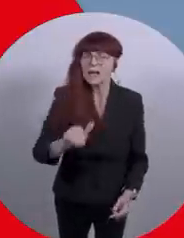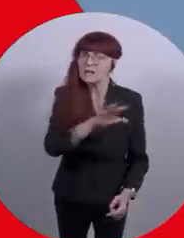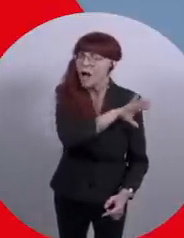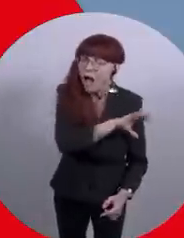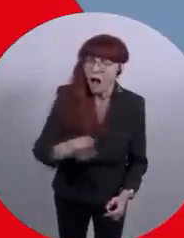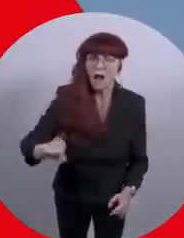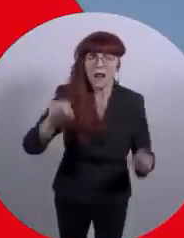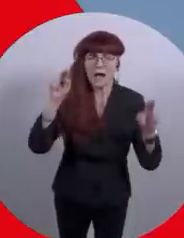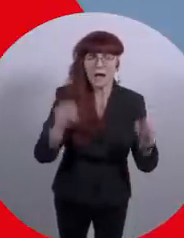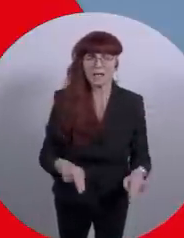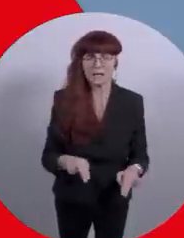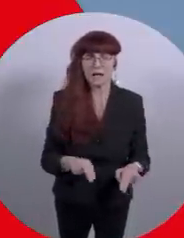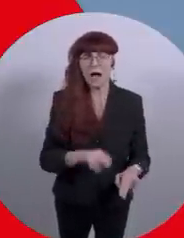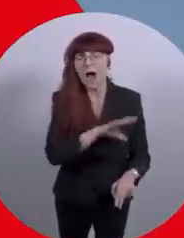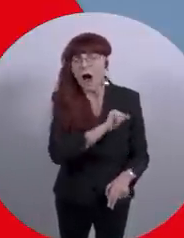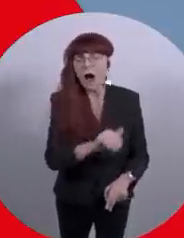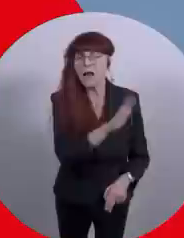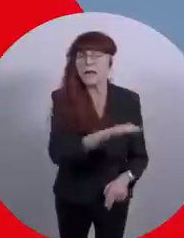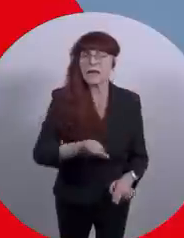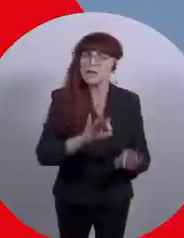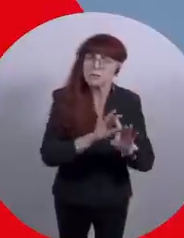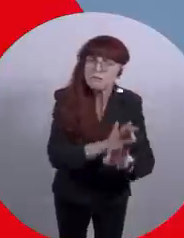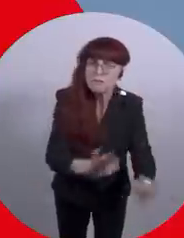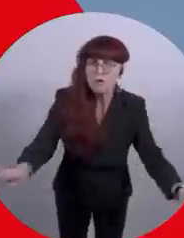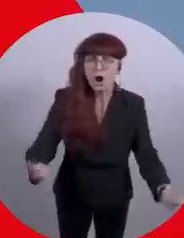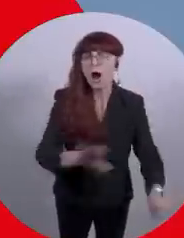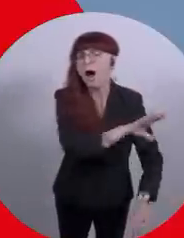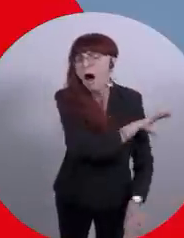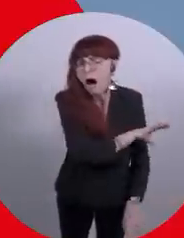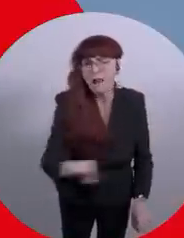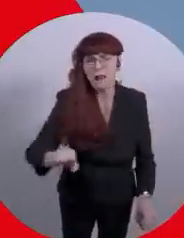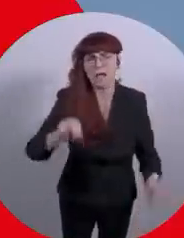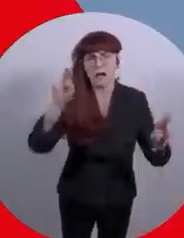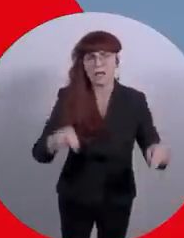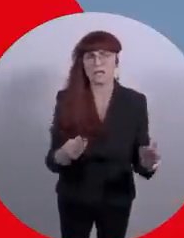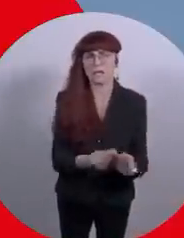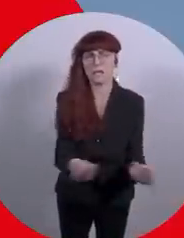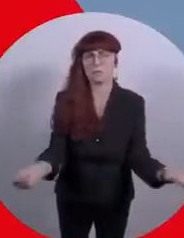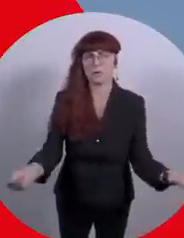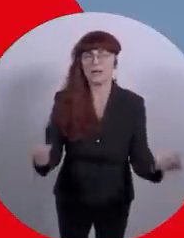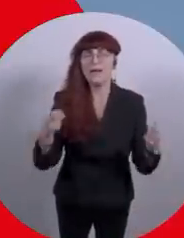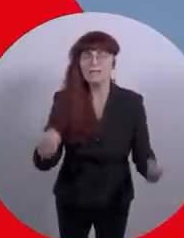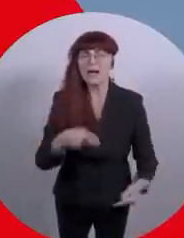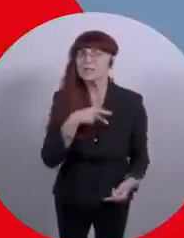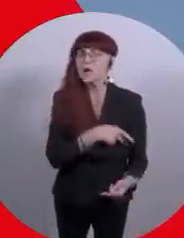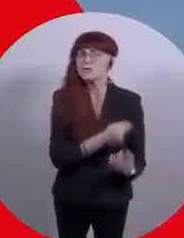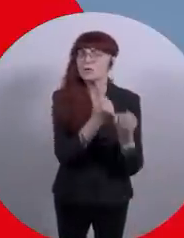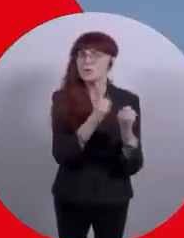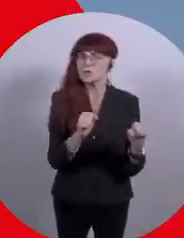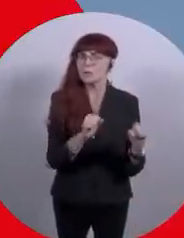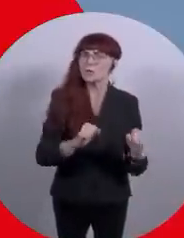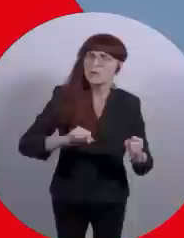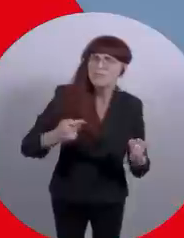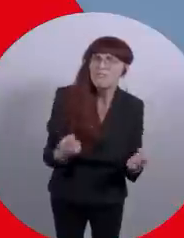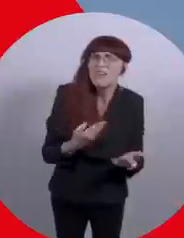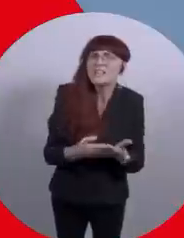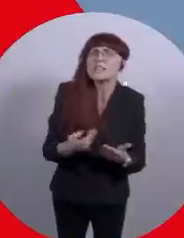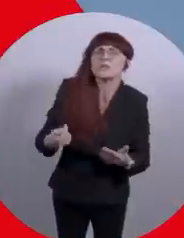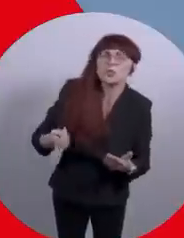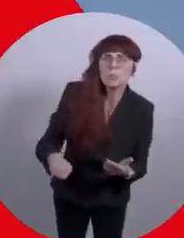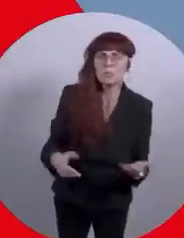genossen allen Kindern alle Rechte das ist das was Sozialdemokratie Unterscheid was wir